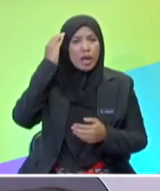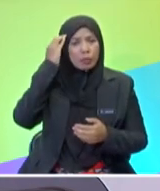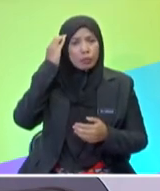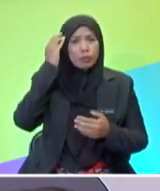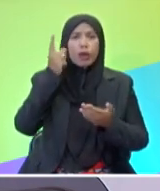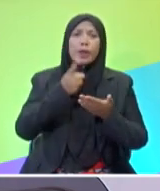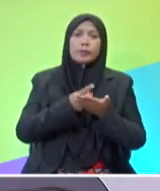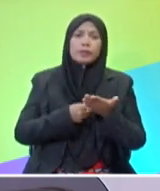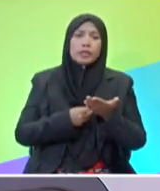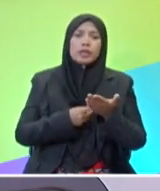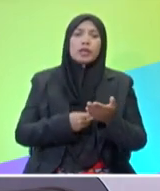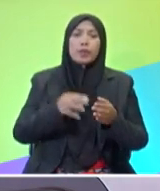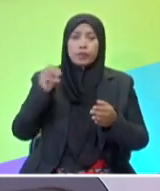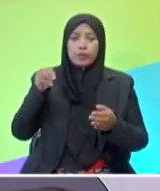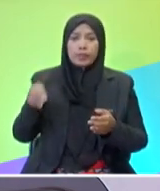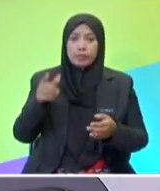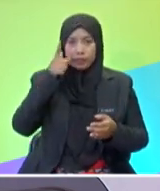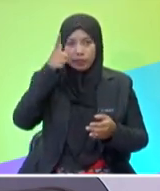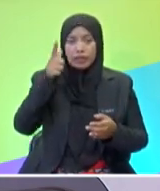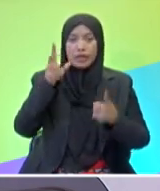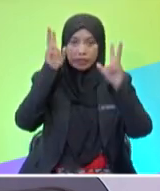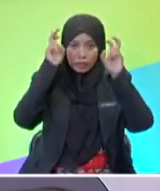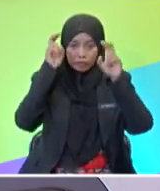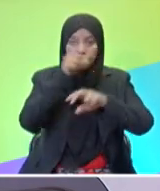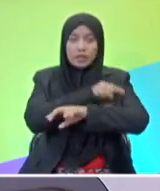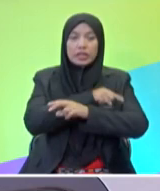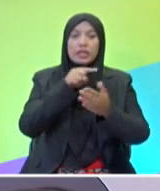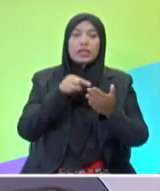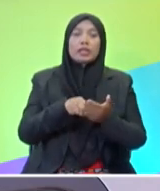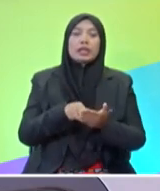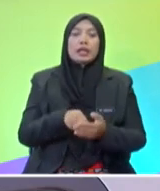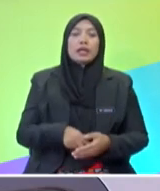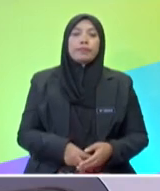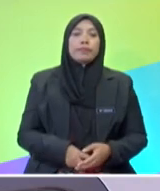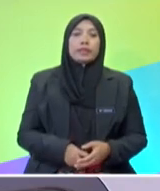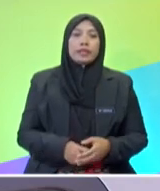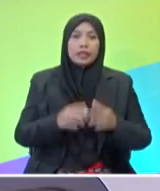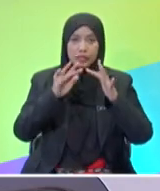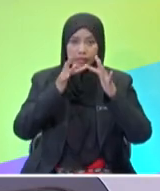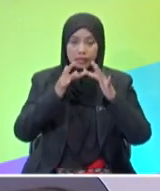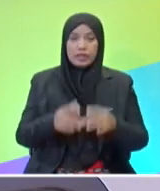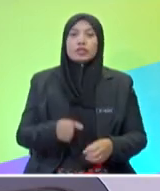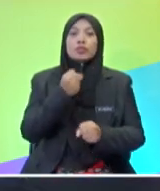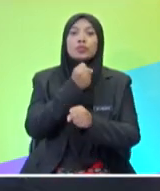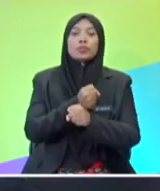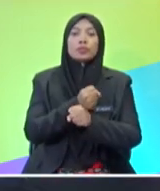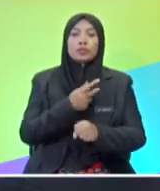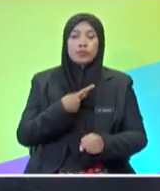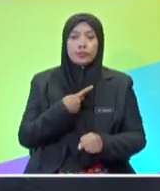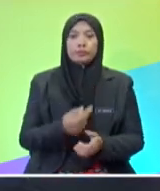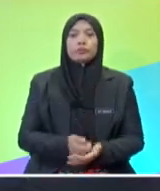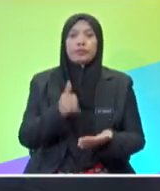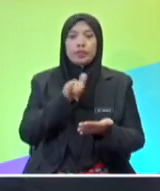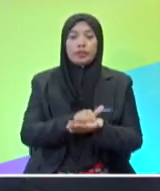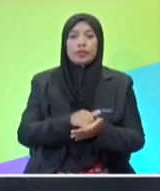murid-murid bolehlah melihat tajuk pada hari ini dalam laman Sesawang Sumberku. Itu dia murid-murid,